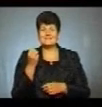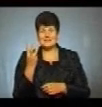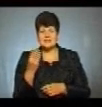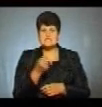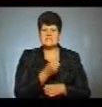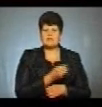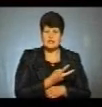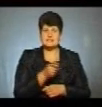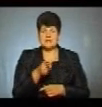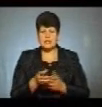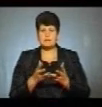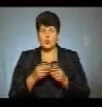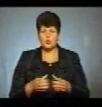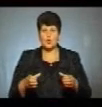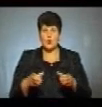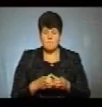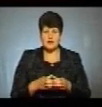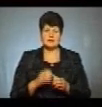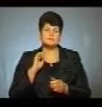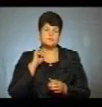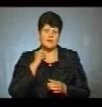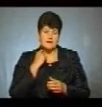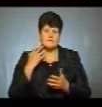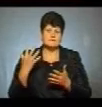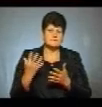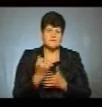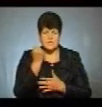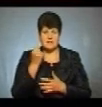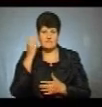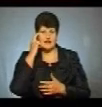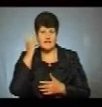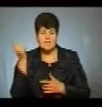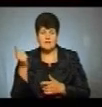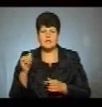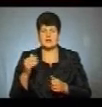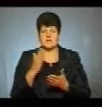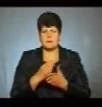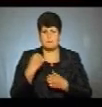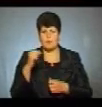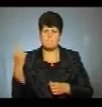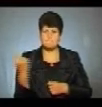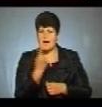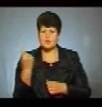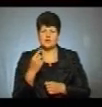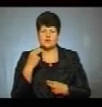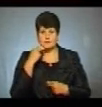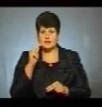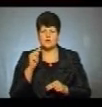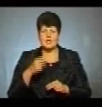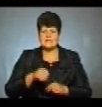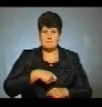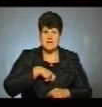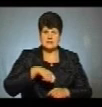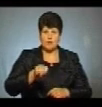З таким рахунком команда Кропивницького перемогла гравців з Києва і стала переможцем першого чемпіонату України з бейсболу